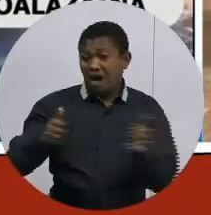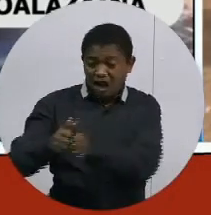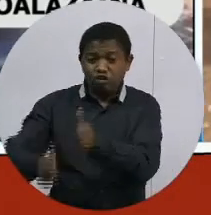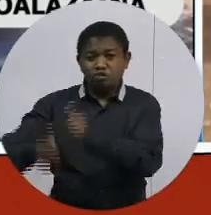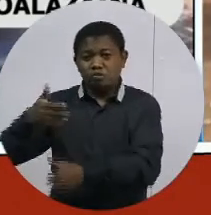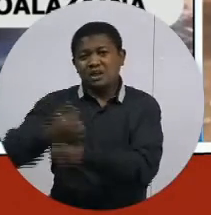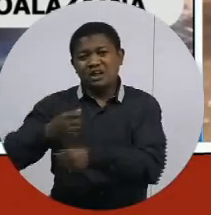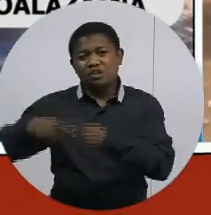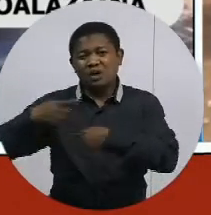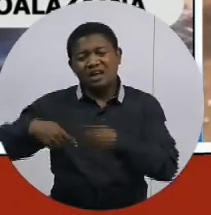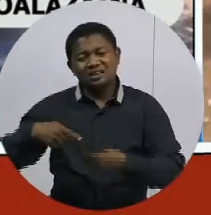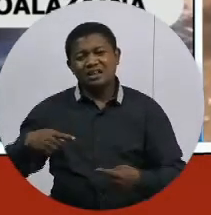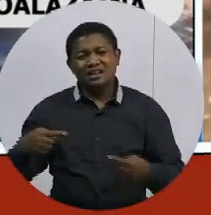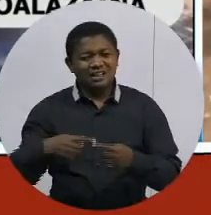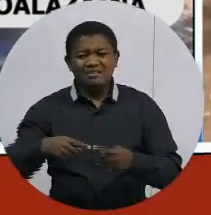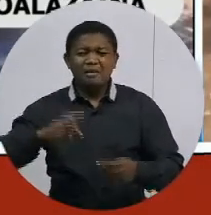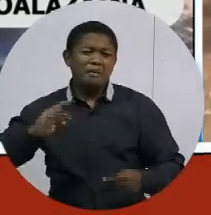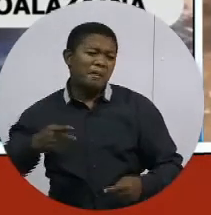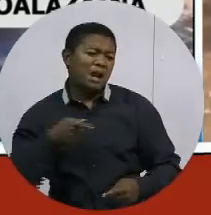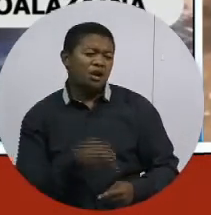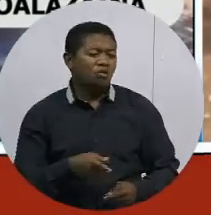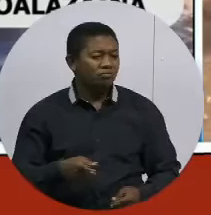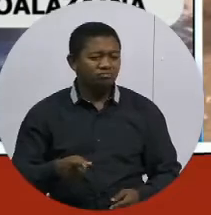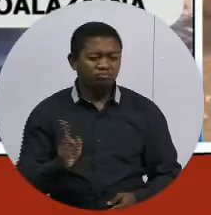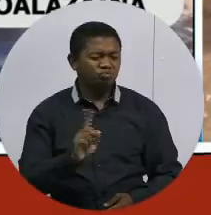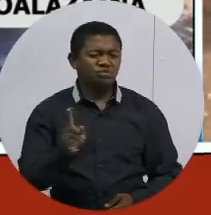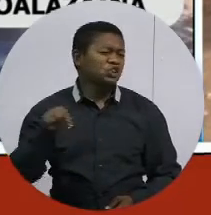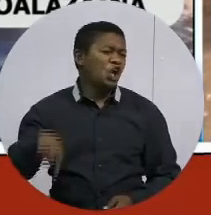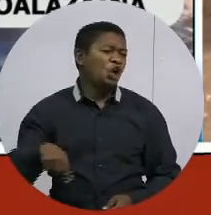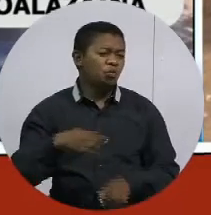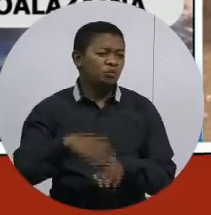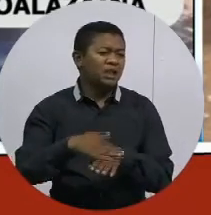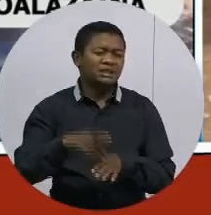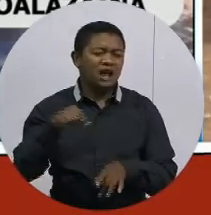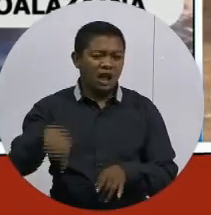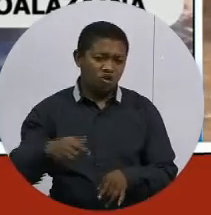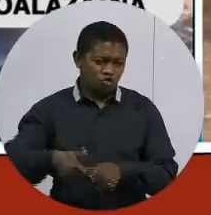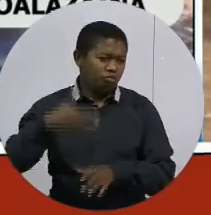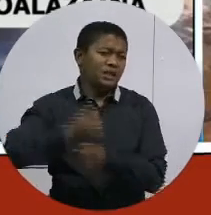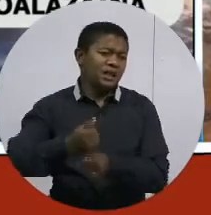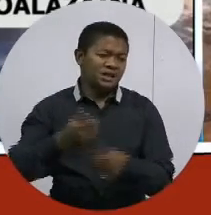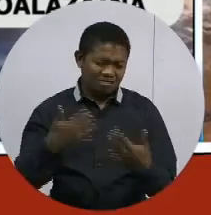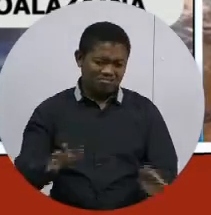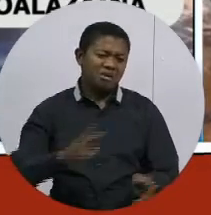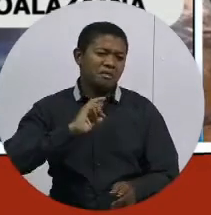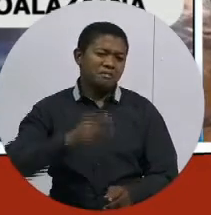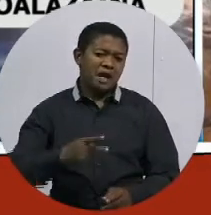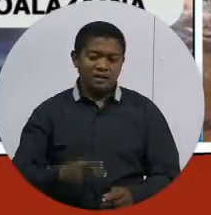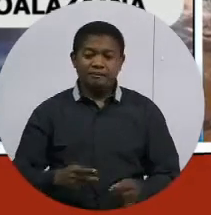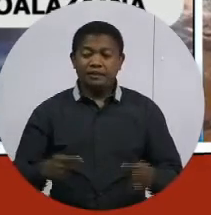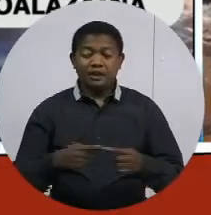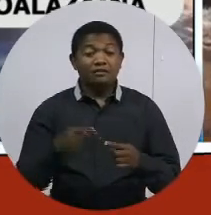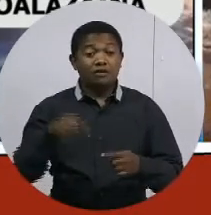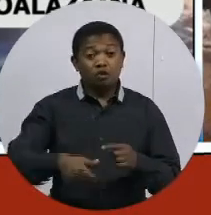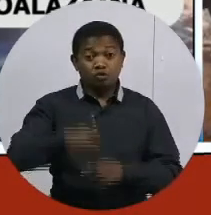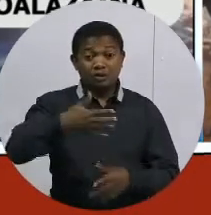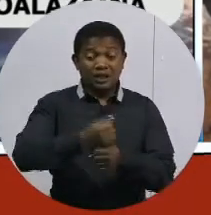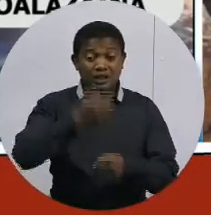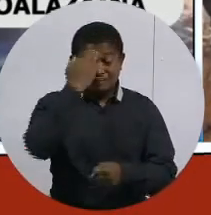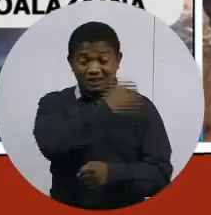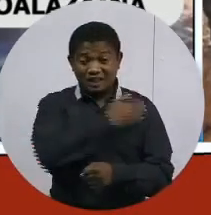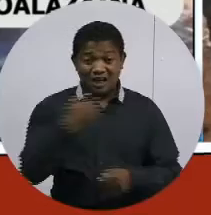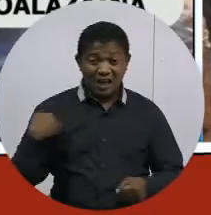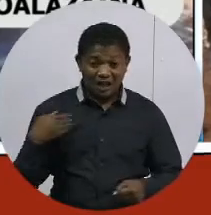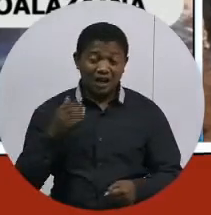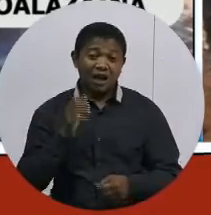izao ary nanambara izy ireo fa tsy mbola eto toerana ny tompony andraikitra afaka miresaka. Raha vonaheno izao olana izao ny tompony andraiky mpanjakana ato amin'ny distrika ny